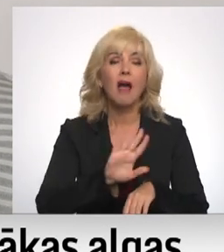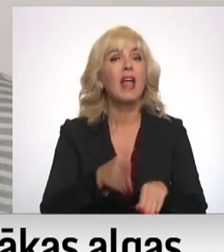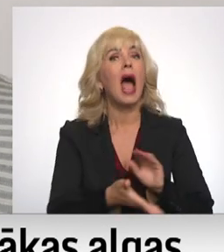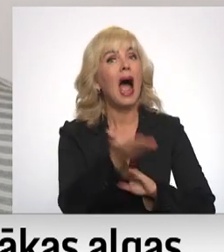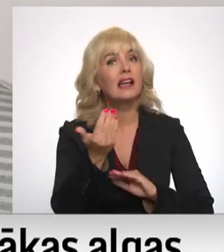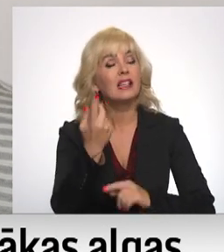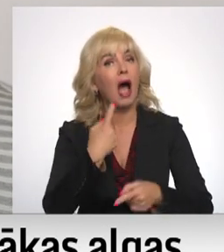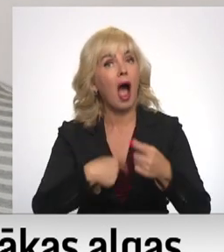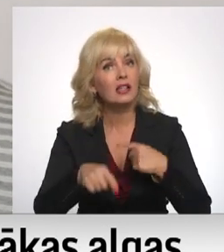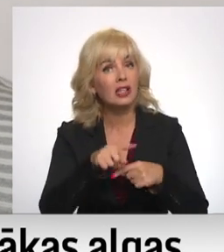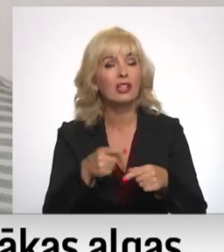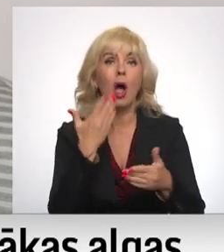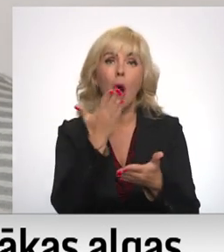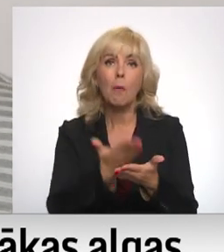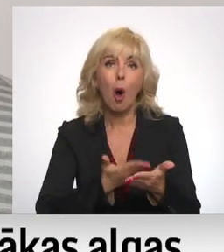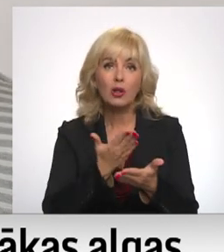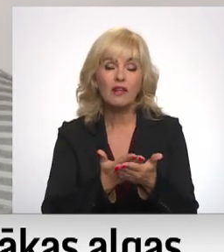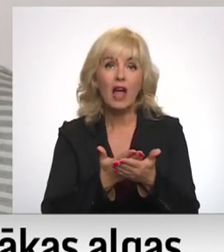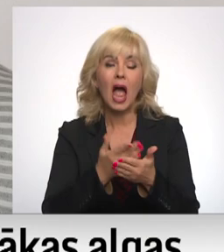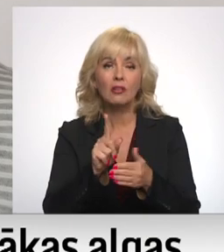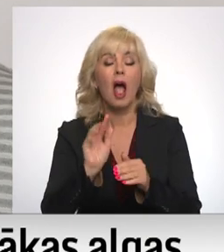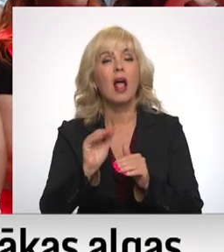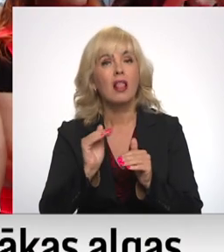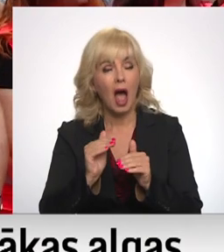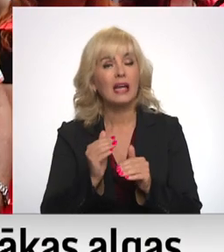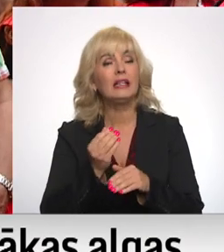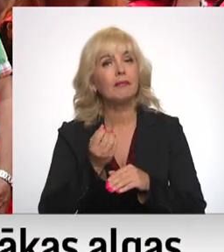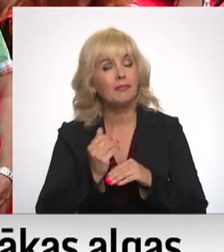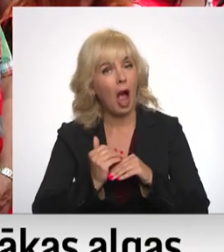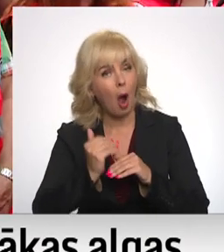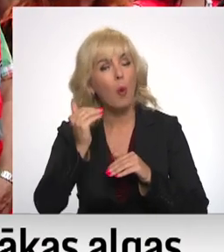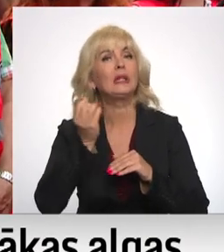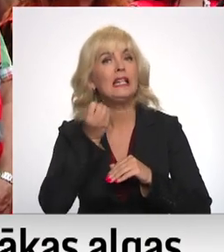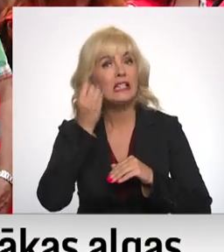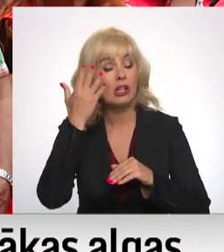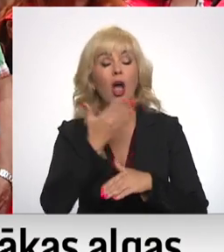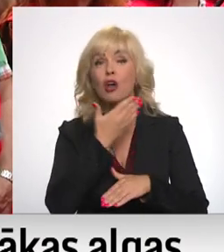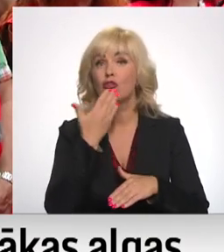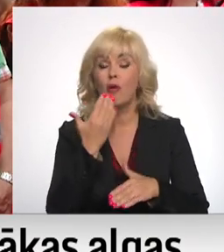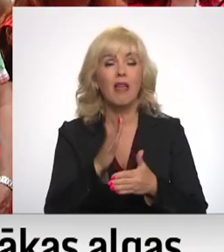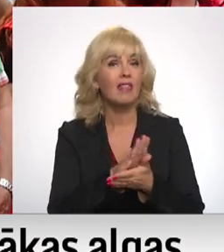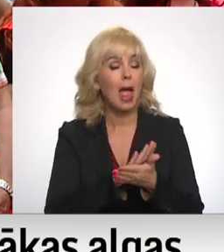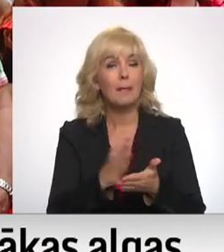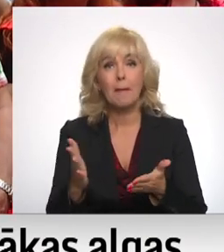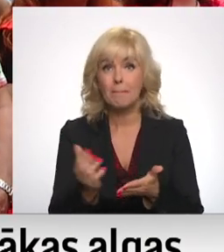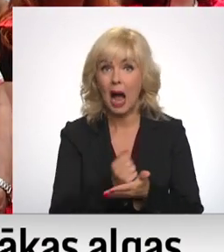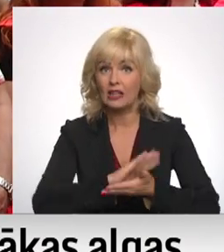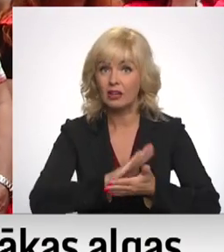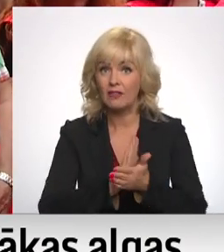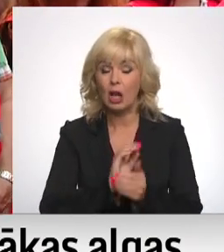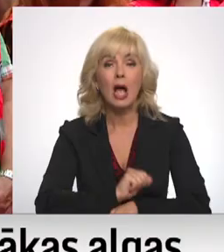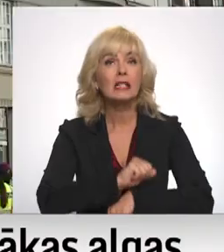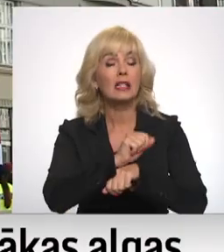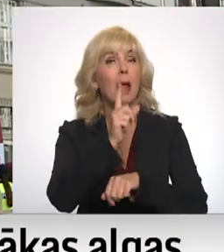nedz motivējam viņus augt, izglītoties. Tā kā šodien netika panākta vienošanās par streika komitejas